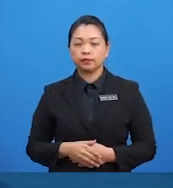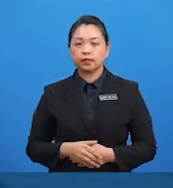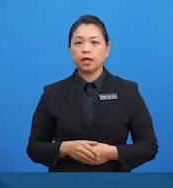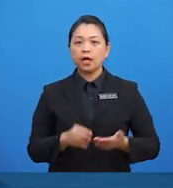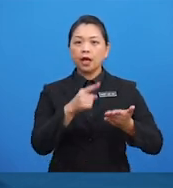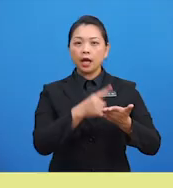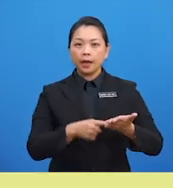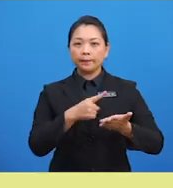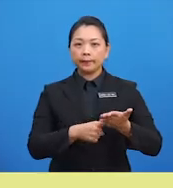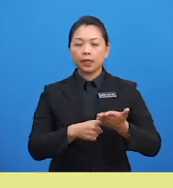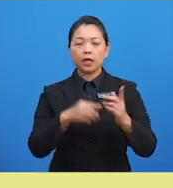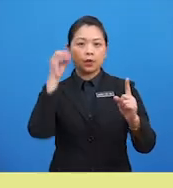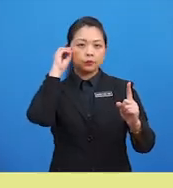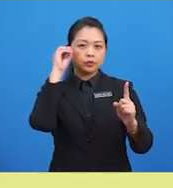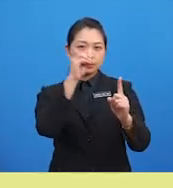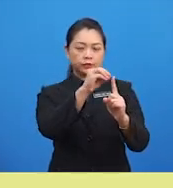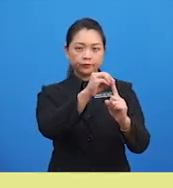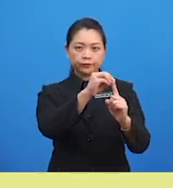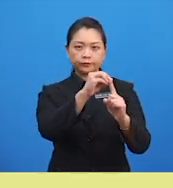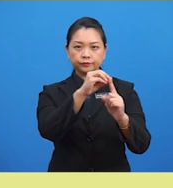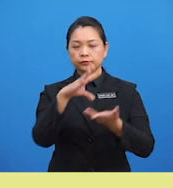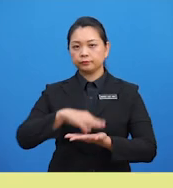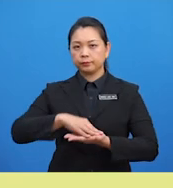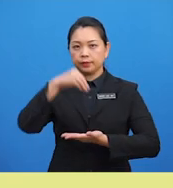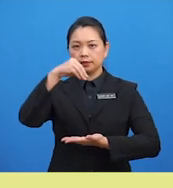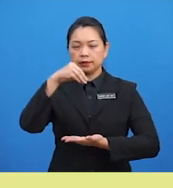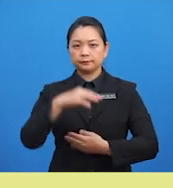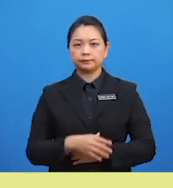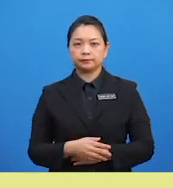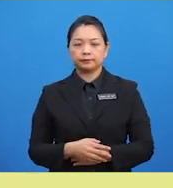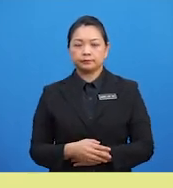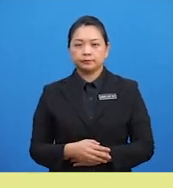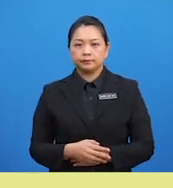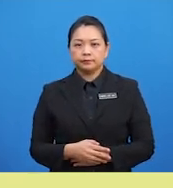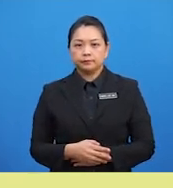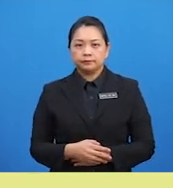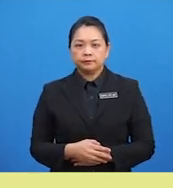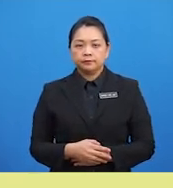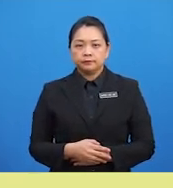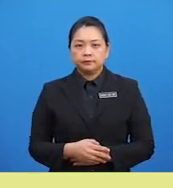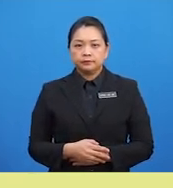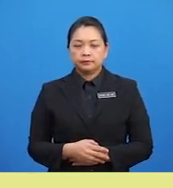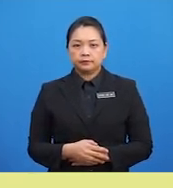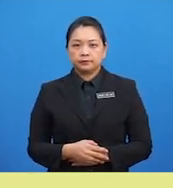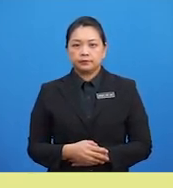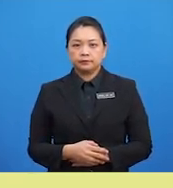apakah objektif pembelajaran yang perlu dicapai.